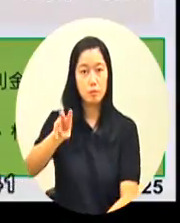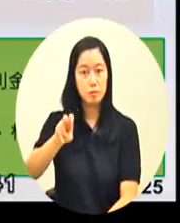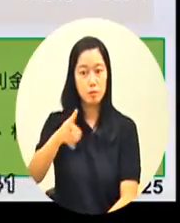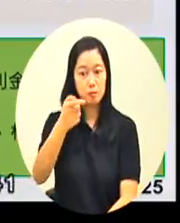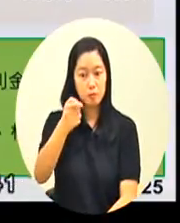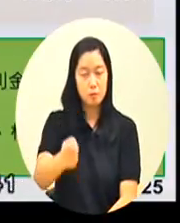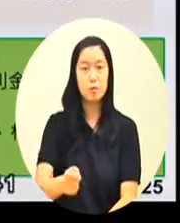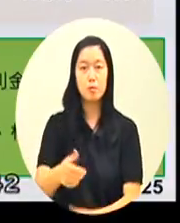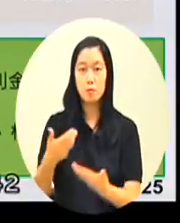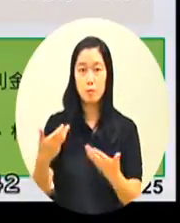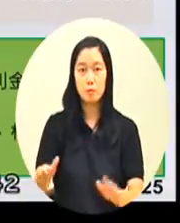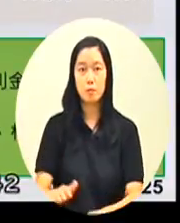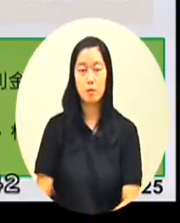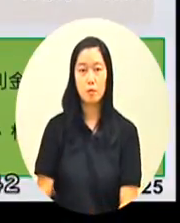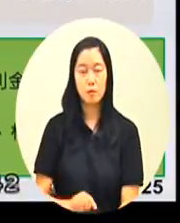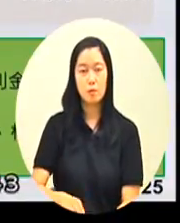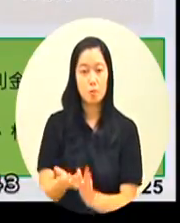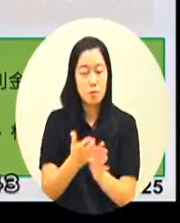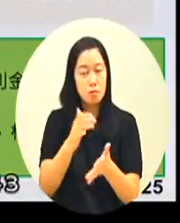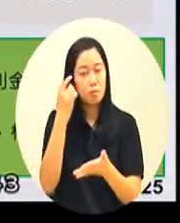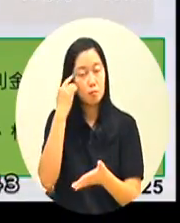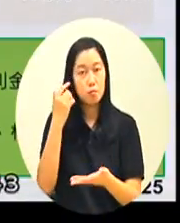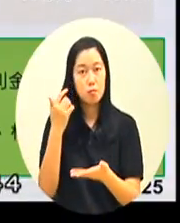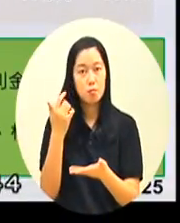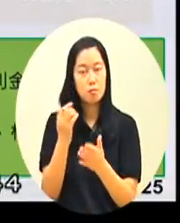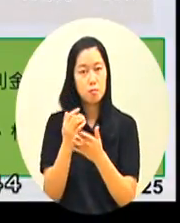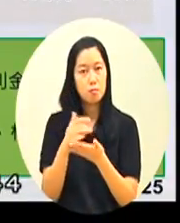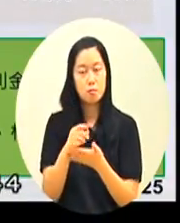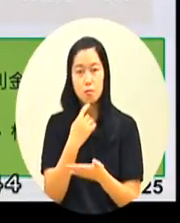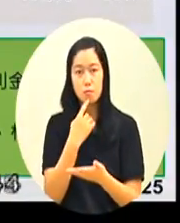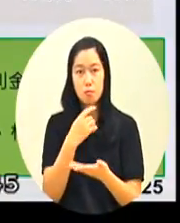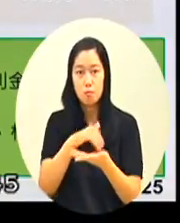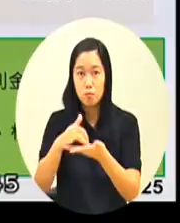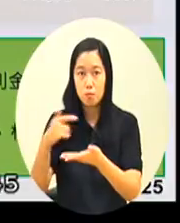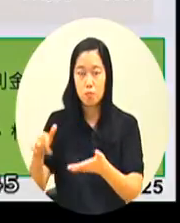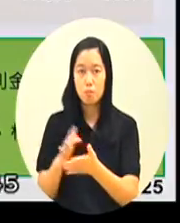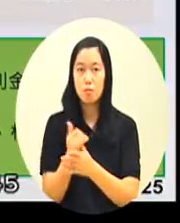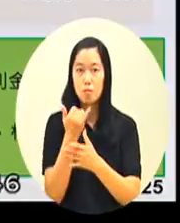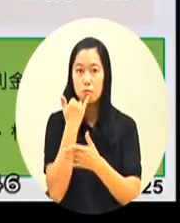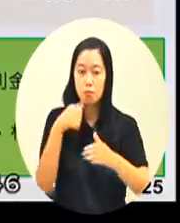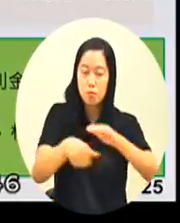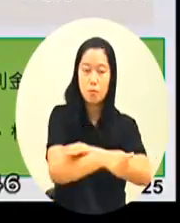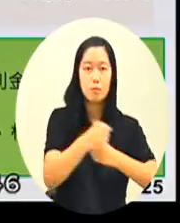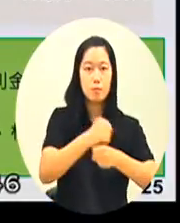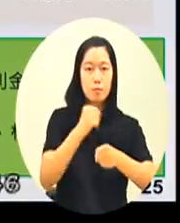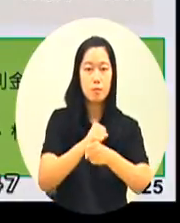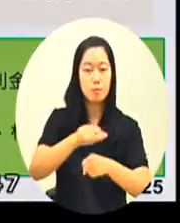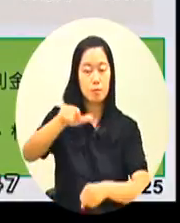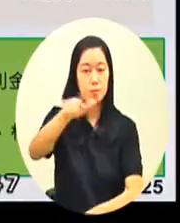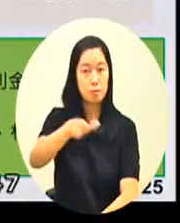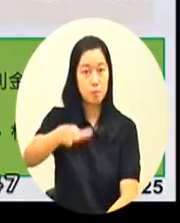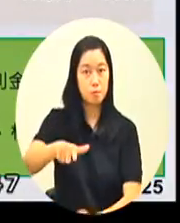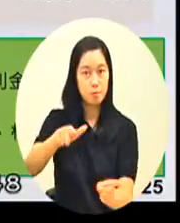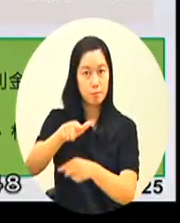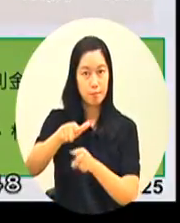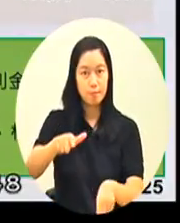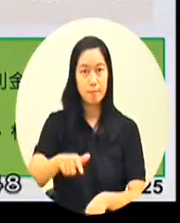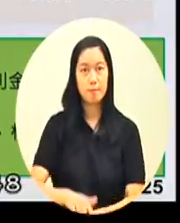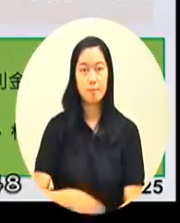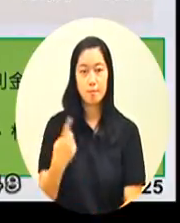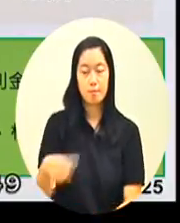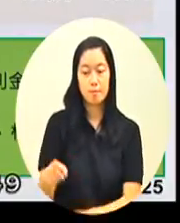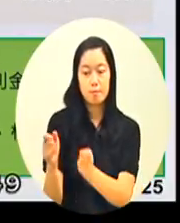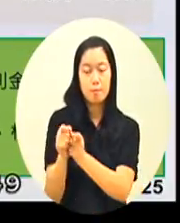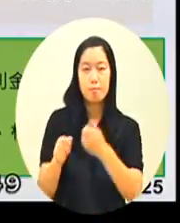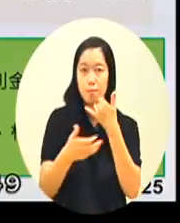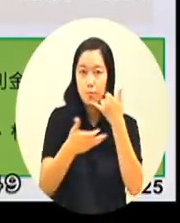200亿元，那我们预估可以增加的就业人数是6000人。另外我们还在临海工业